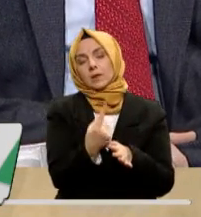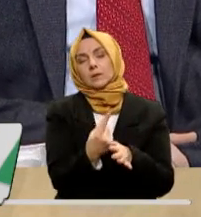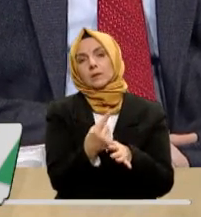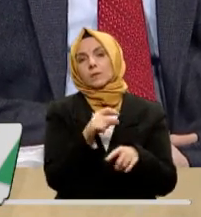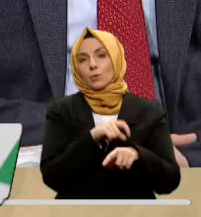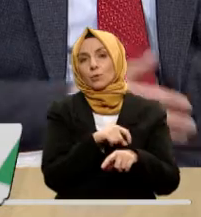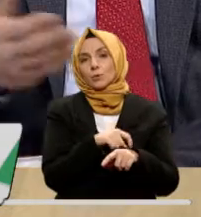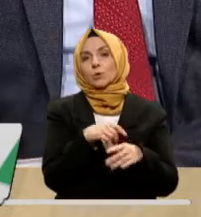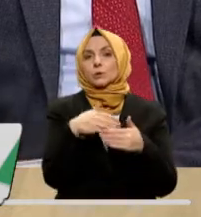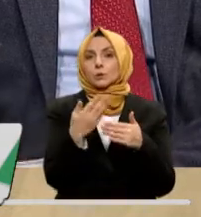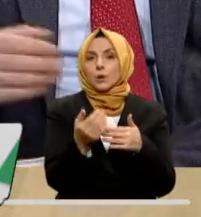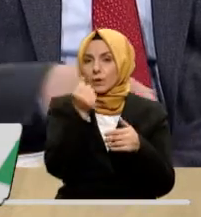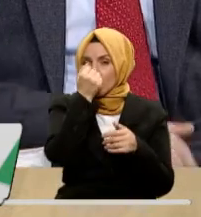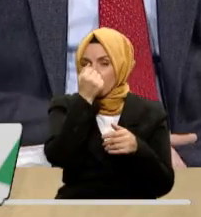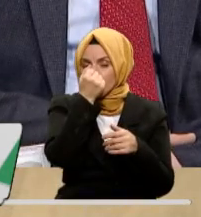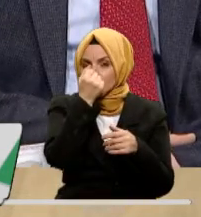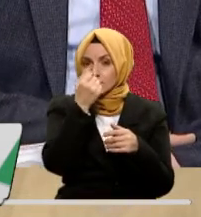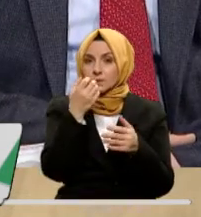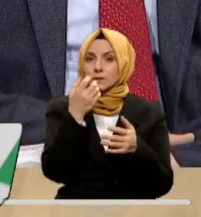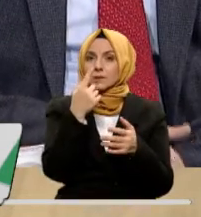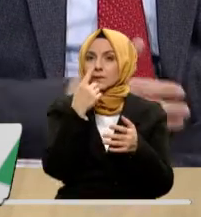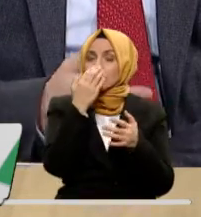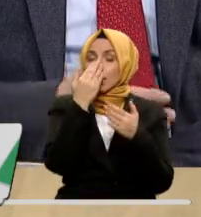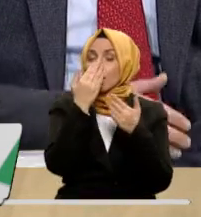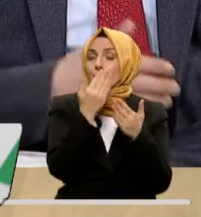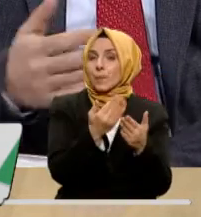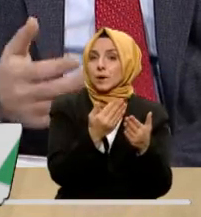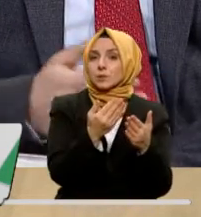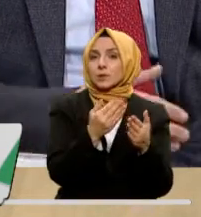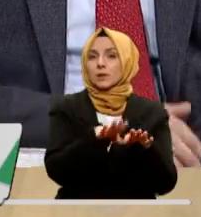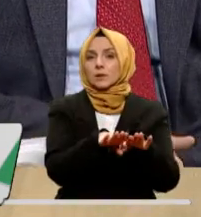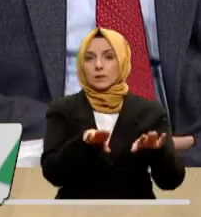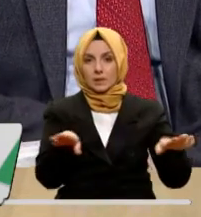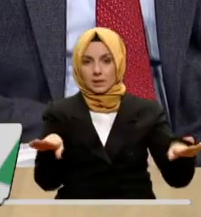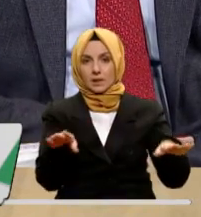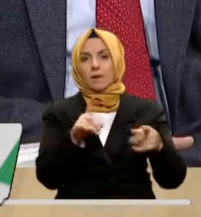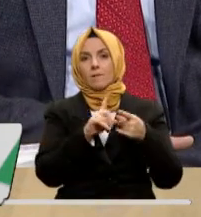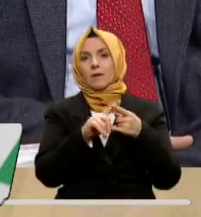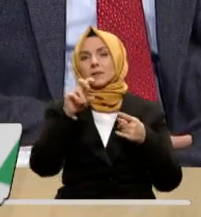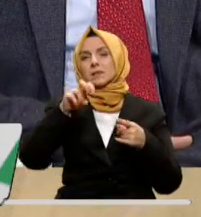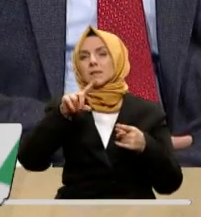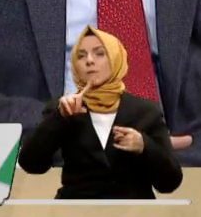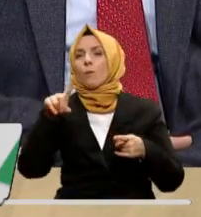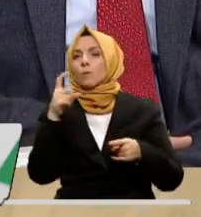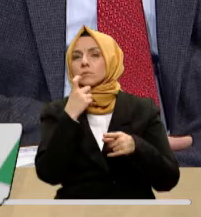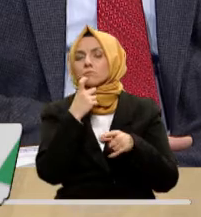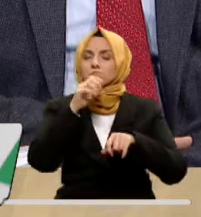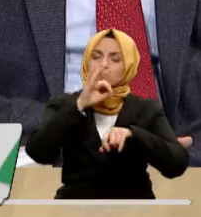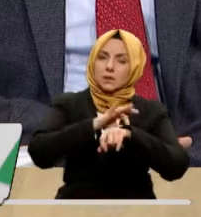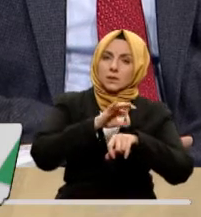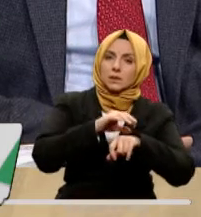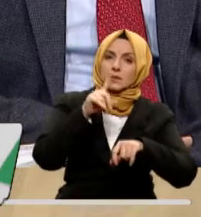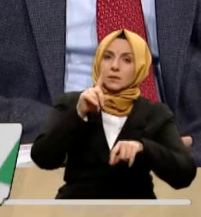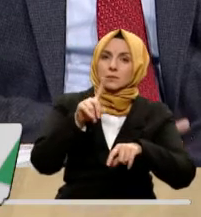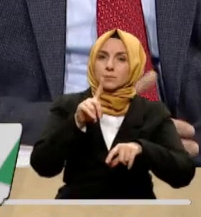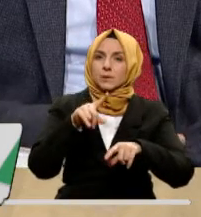kan bağı Salonu alınır Ve yatağını alınır kan bağışı kendisi 8 10 dakikalık bir işlem çok